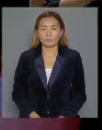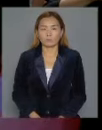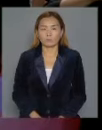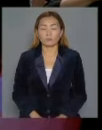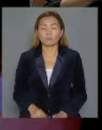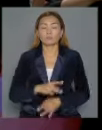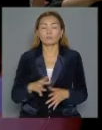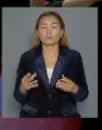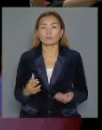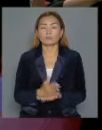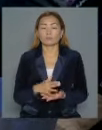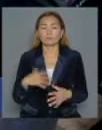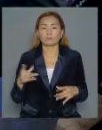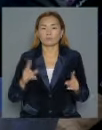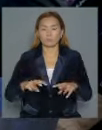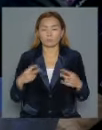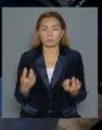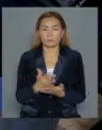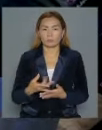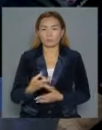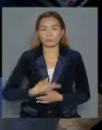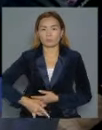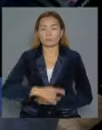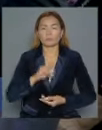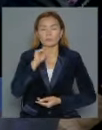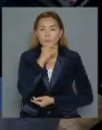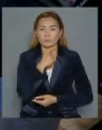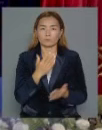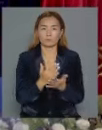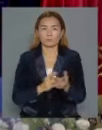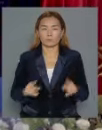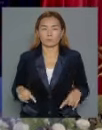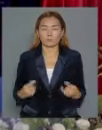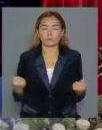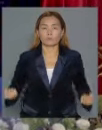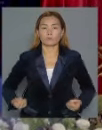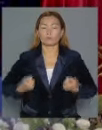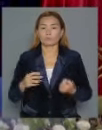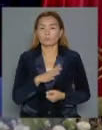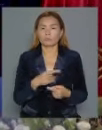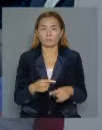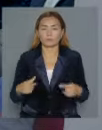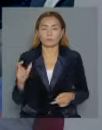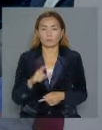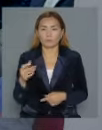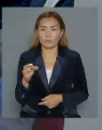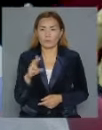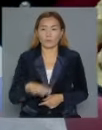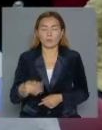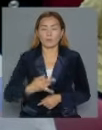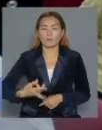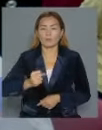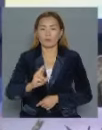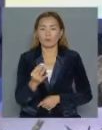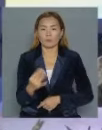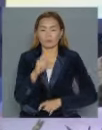Айтулы мерекеге орай өткен салтанатты жиында ауданның әлеуметтік экономикалық дамуына ереулі үлес қосқан бірқатар азамат облыс және аудан